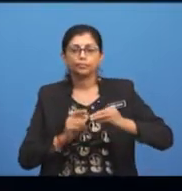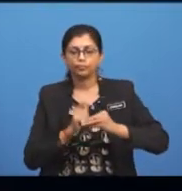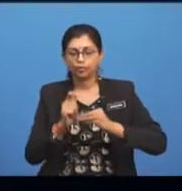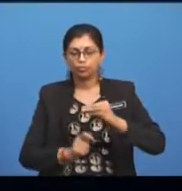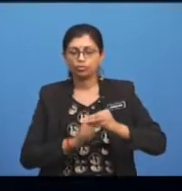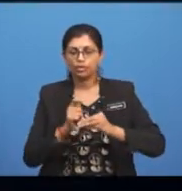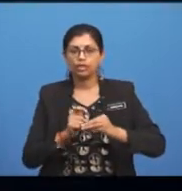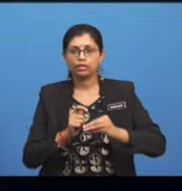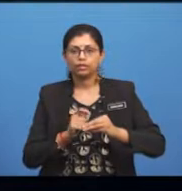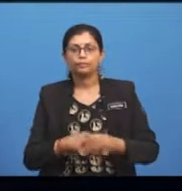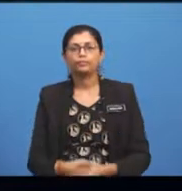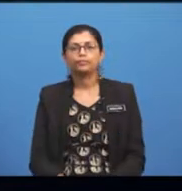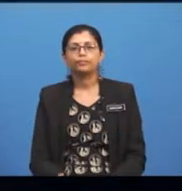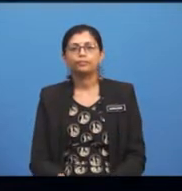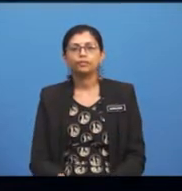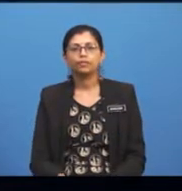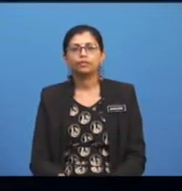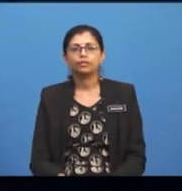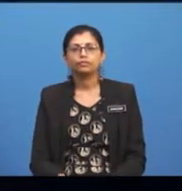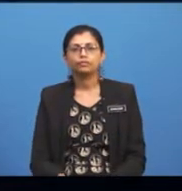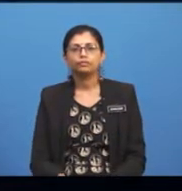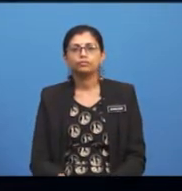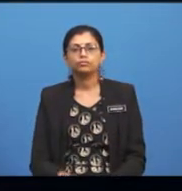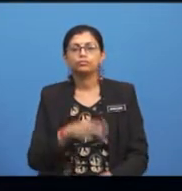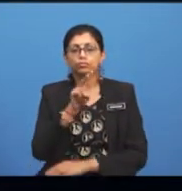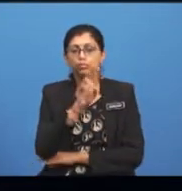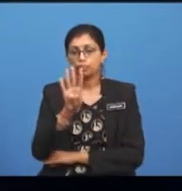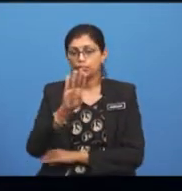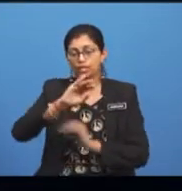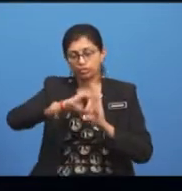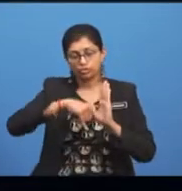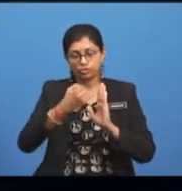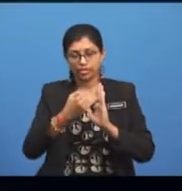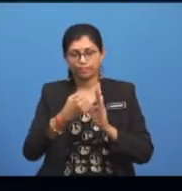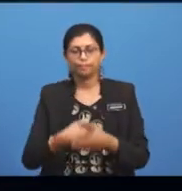paksinya pada tempoh 24